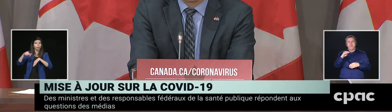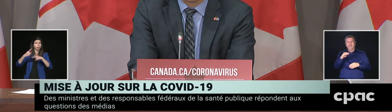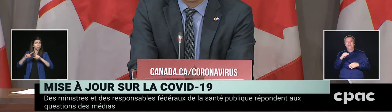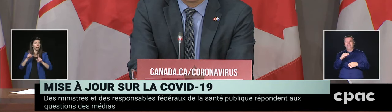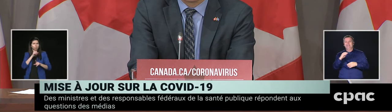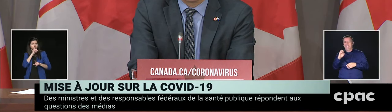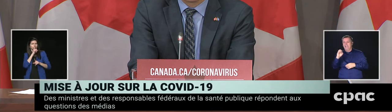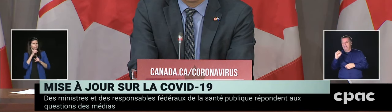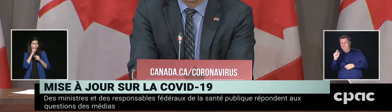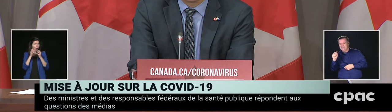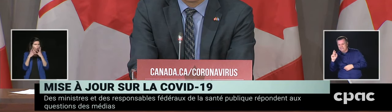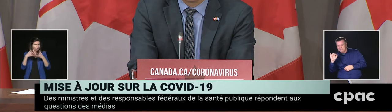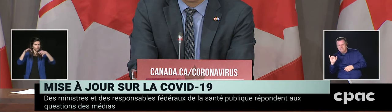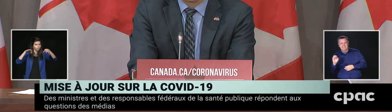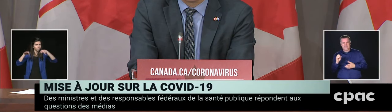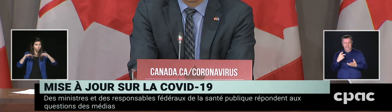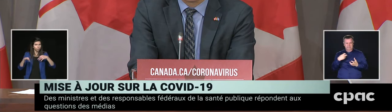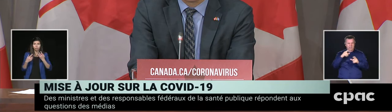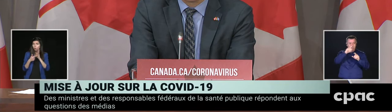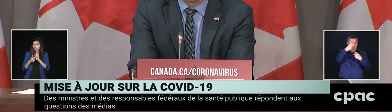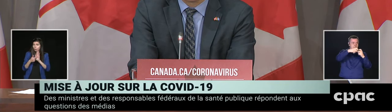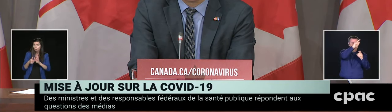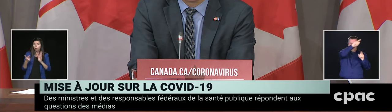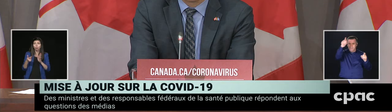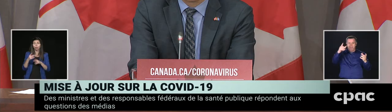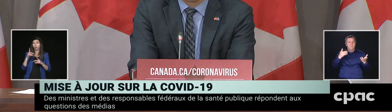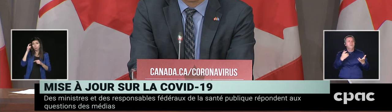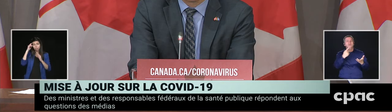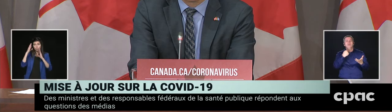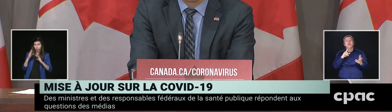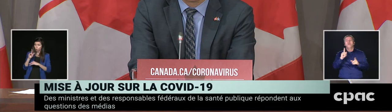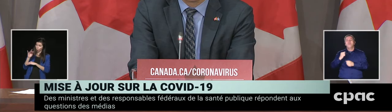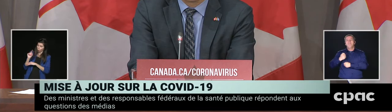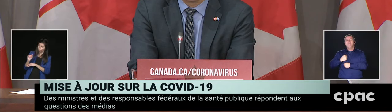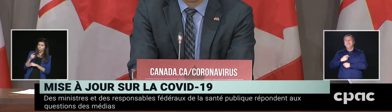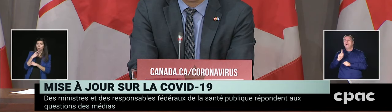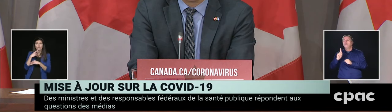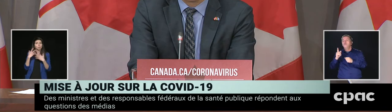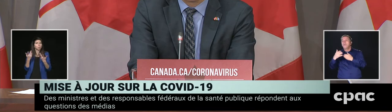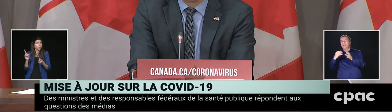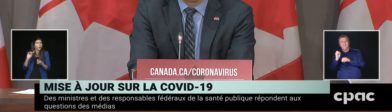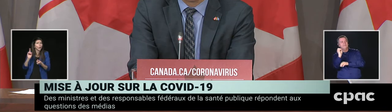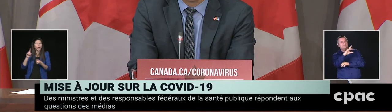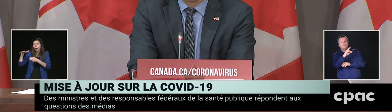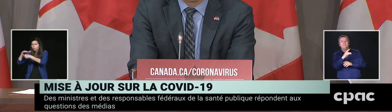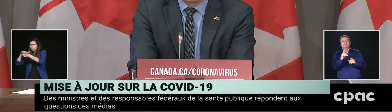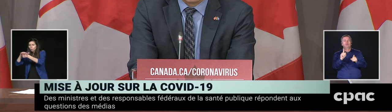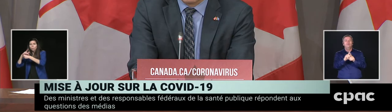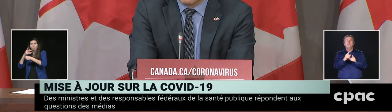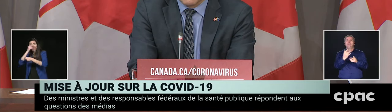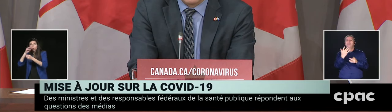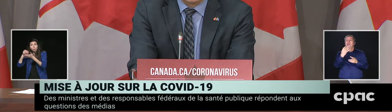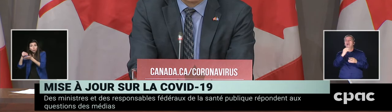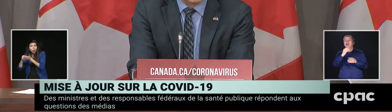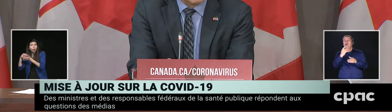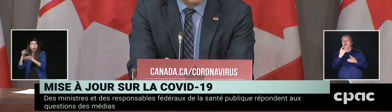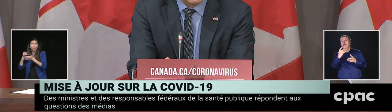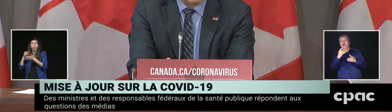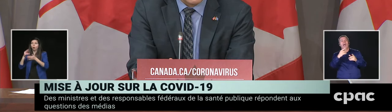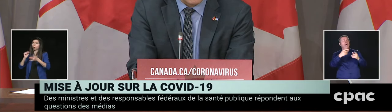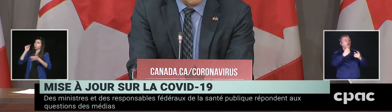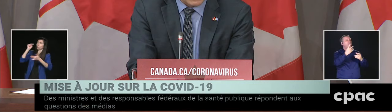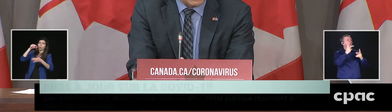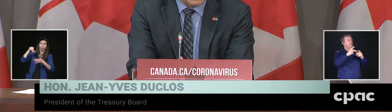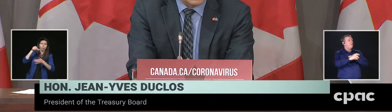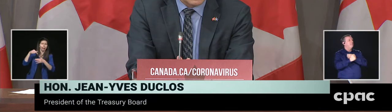demandais, pouvez-vous nous dire aujourd'hui où ces militaires seront envoyés et dans quelle proportion, dans quelle région? Bien, merci. Mais je vais